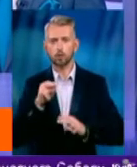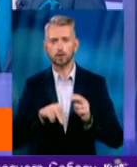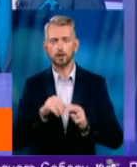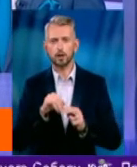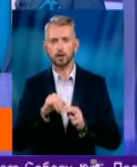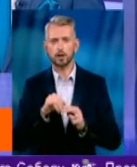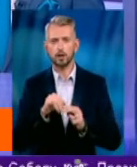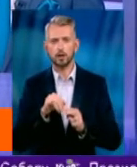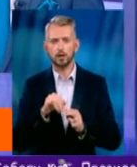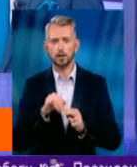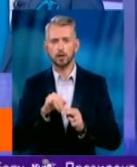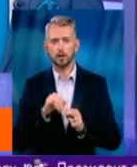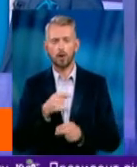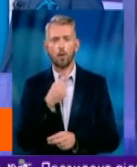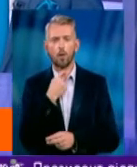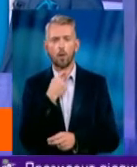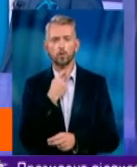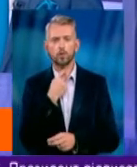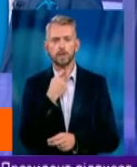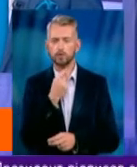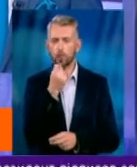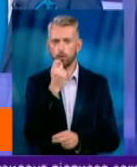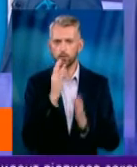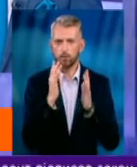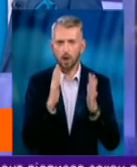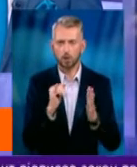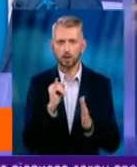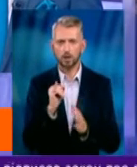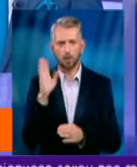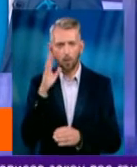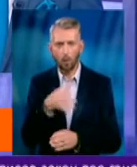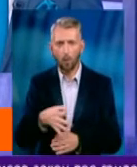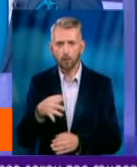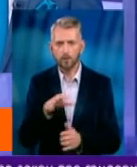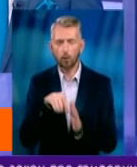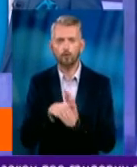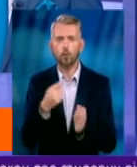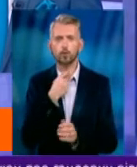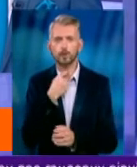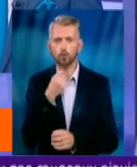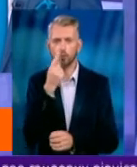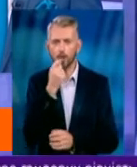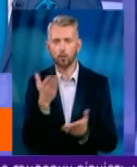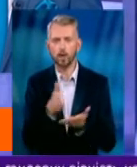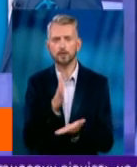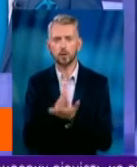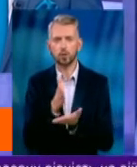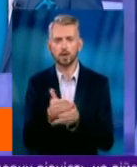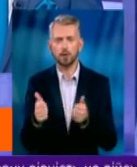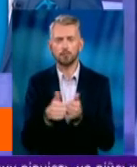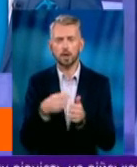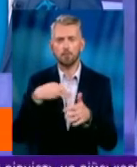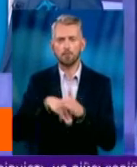очистка Голосіївського парку та, зокрема, озера в Голосіївському парку, яке знаходиться біля